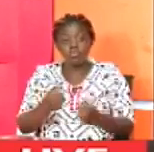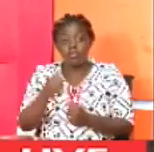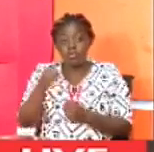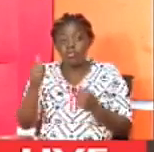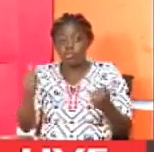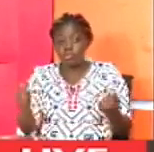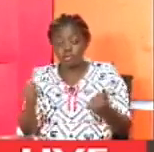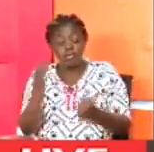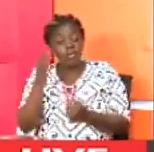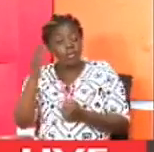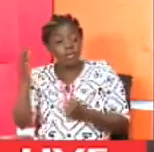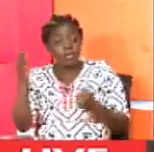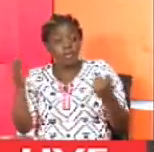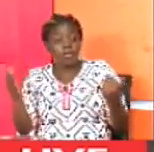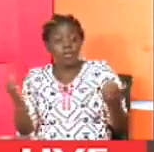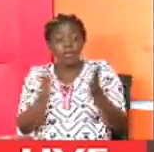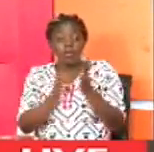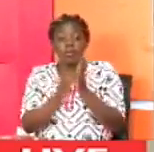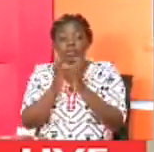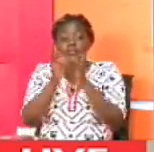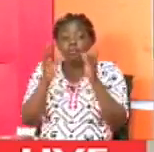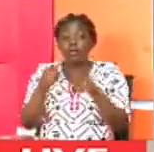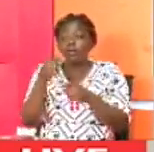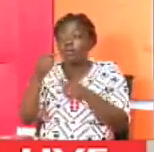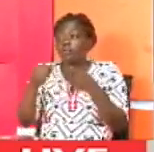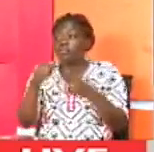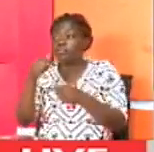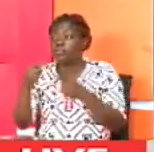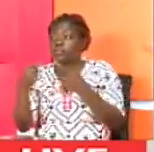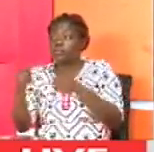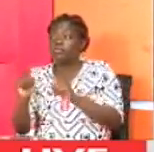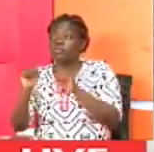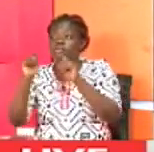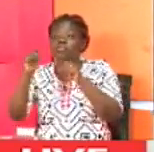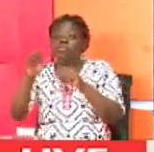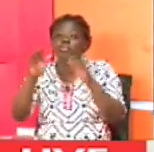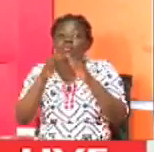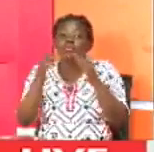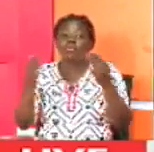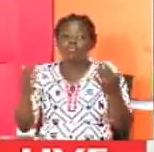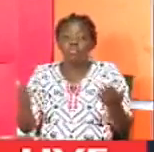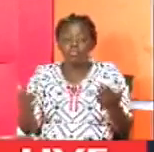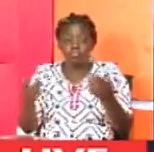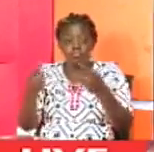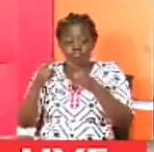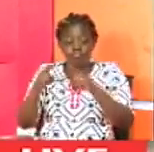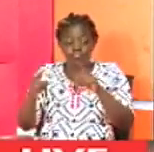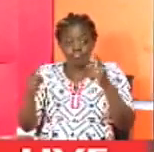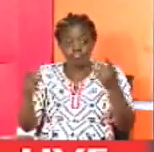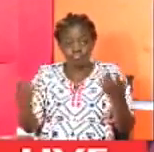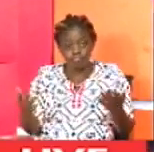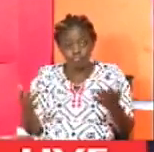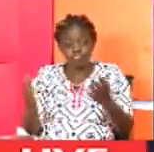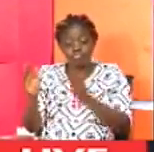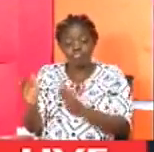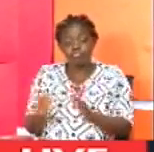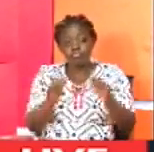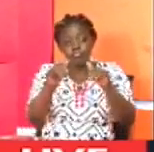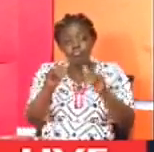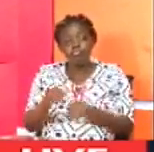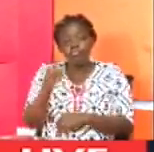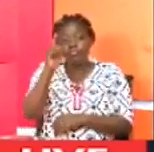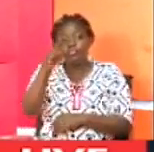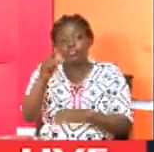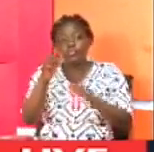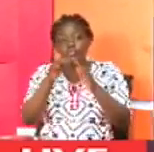matu g'endigaze n'abantu abalala ne batandika okugenda mu maka ge gye bakumidde olumbe. Wetuukidde mu maka gagasangibwa